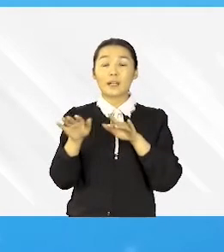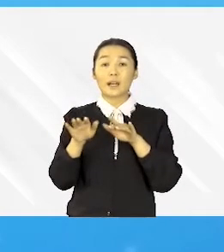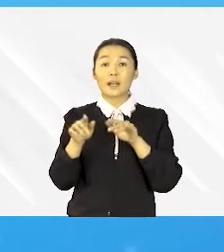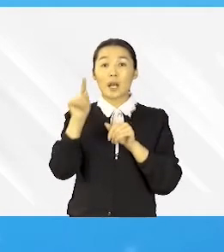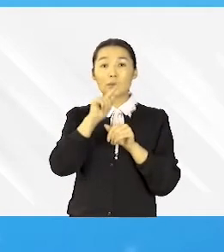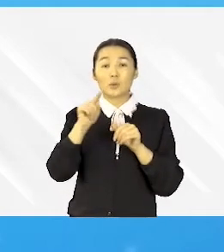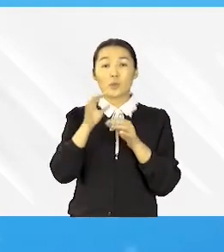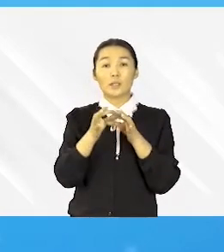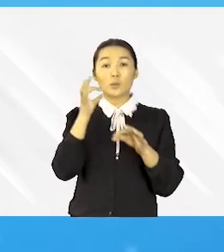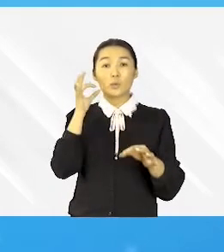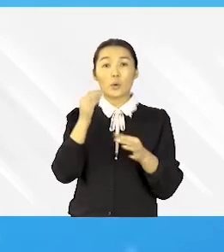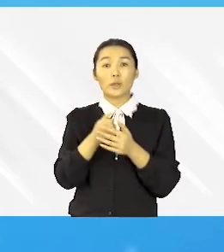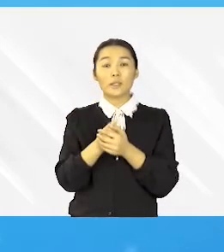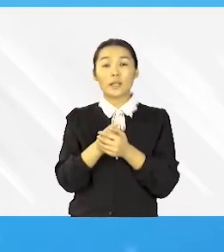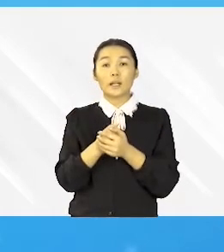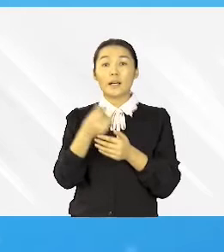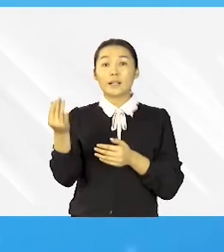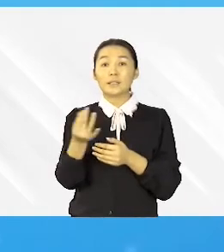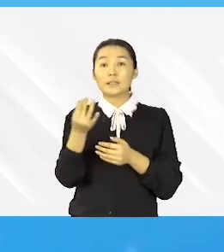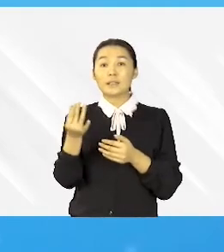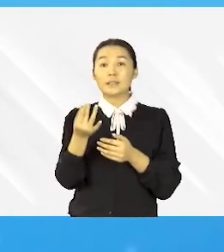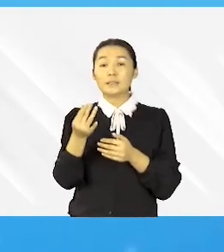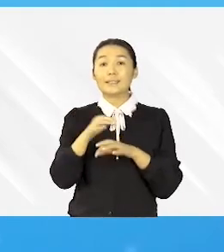предмет, представляющий интерес для насекомого.